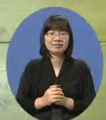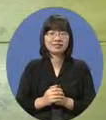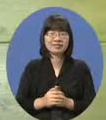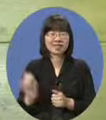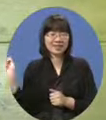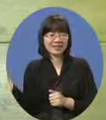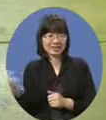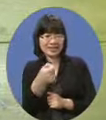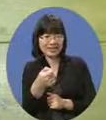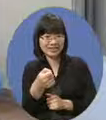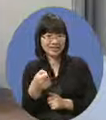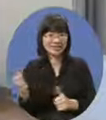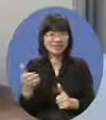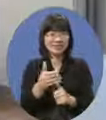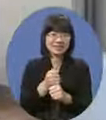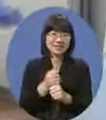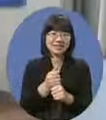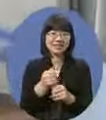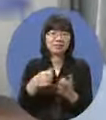테니스 라켓 완성!